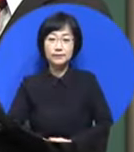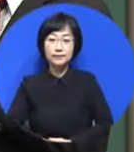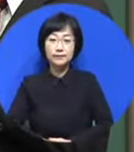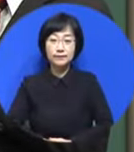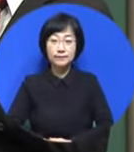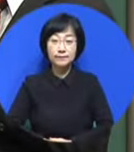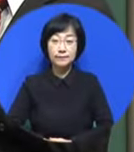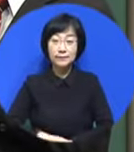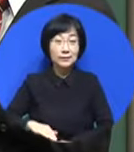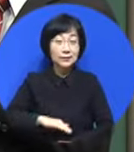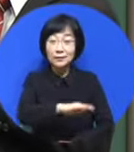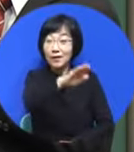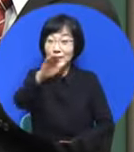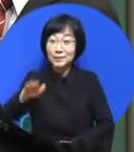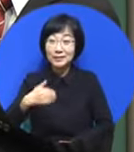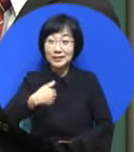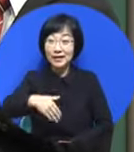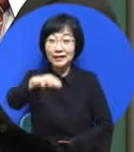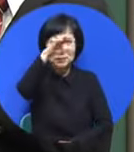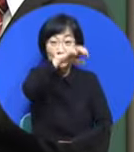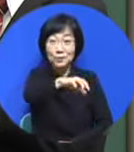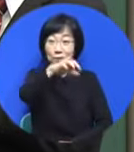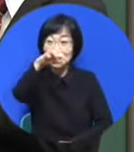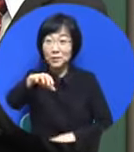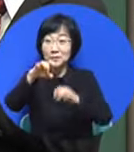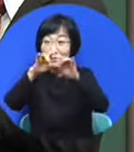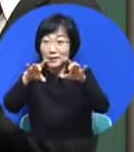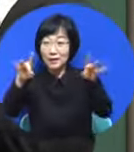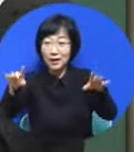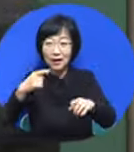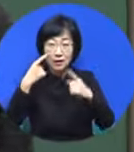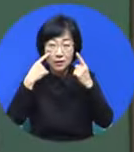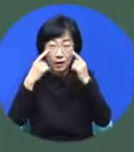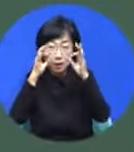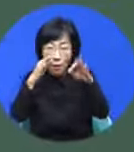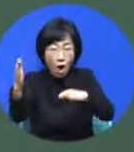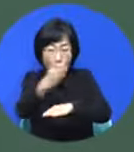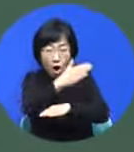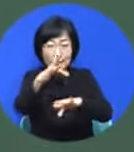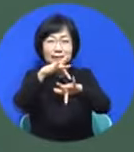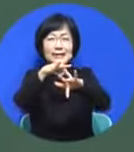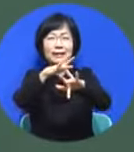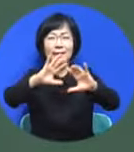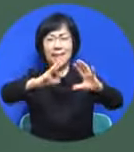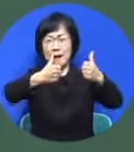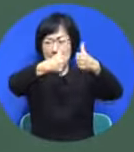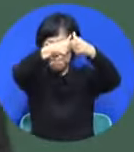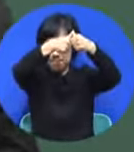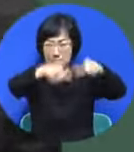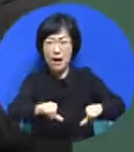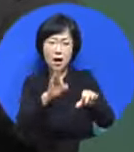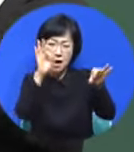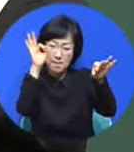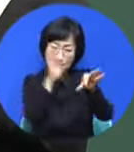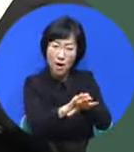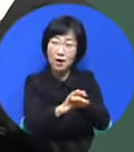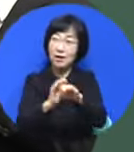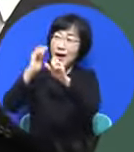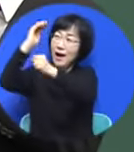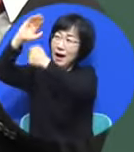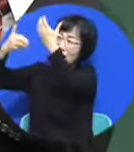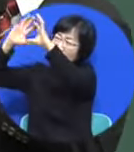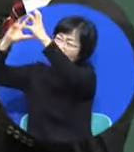mean? 여러분 가는 곳에 눈에 보이지 않는 흑암 나라 무너지고 하나님의 나라 임하는 것이 목표다 그 말이에요.